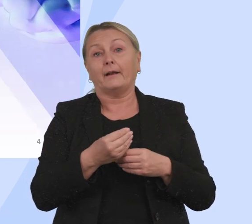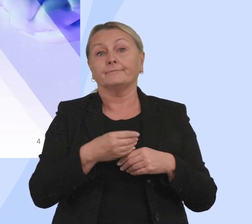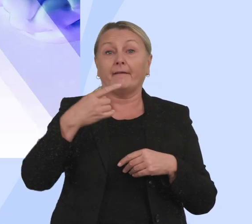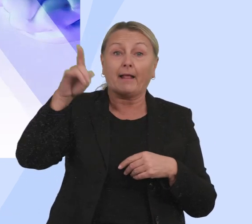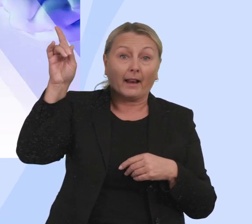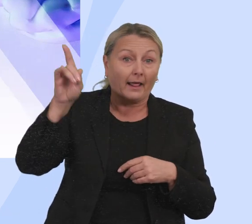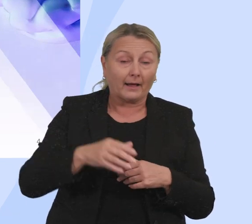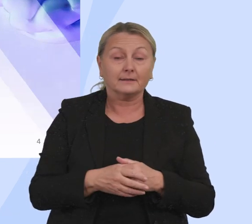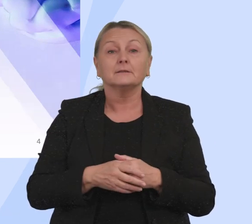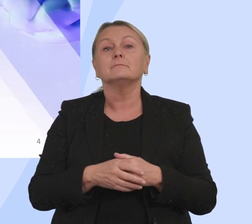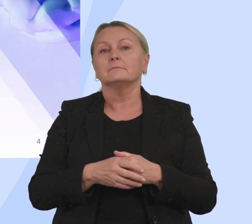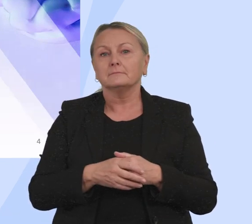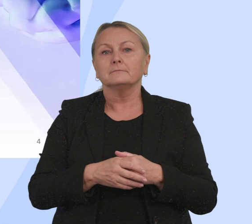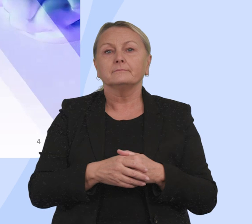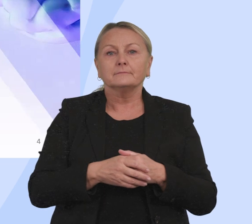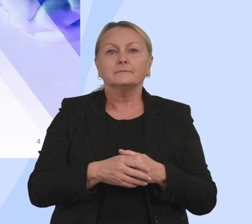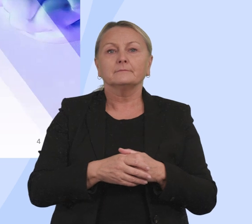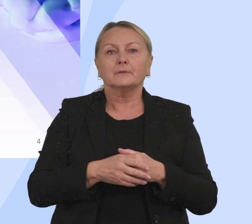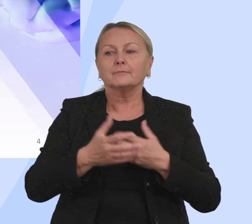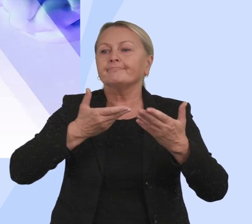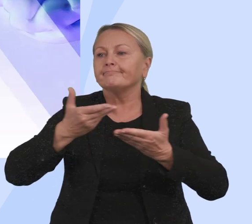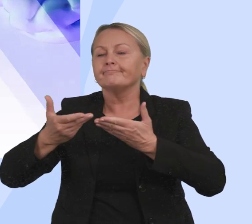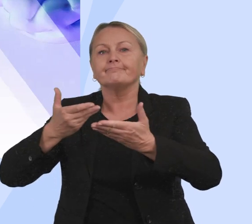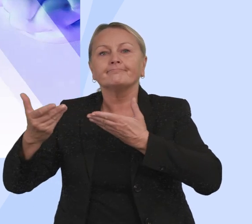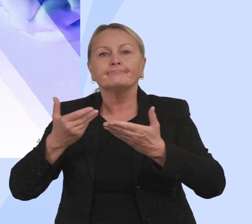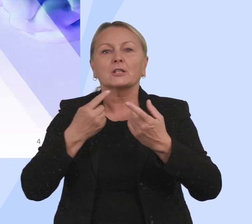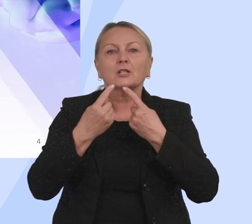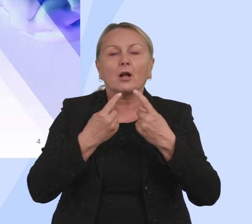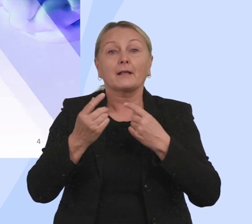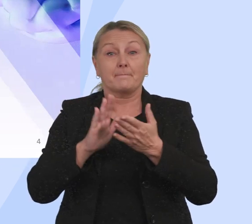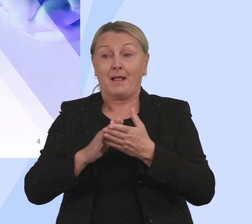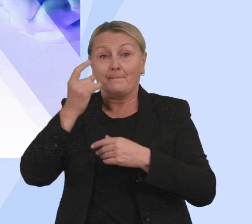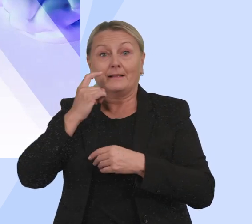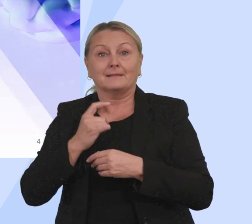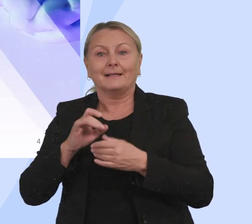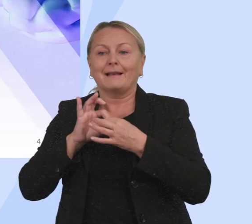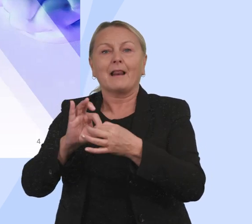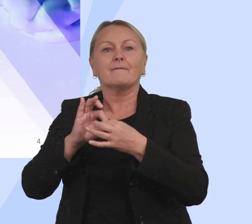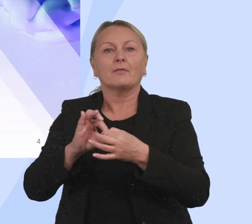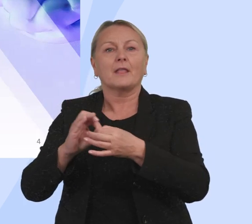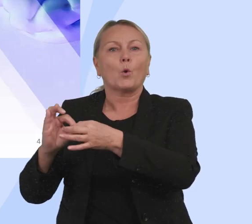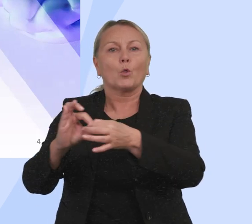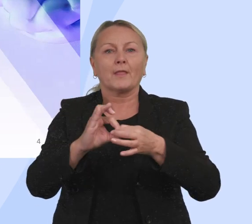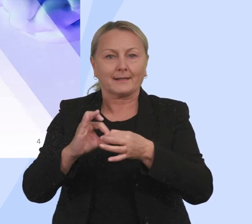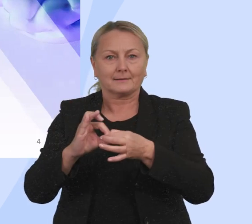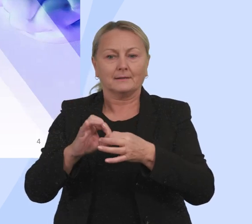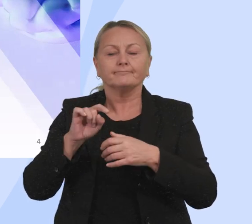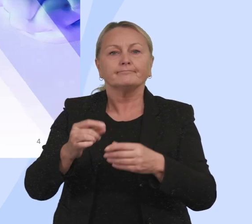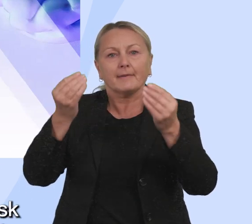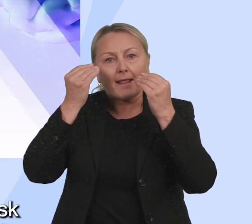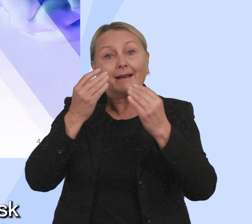med mennesker i de relevante kontekster, det er der, hvor man lærer de rigtige ord. Jeg vil gætte på, at de fleste af jer